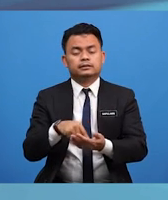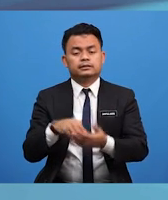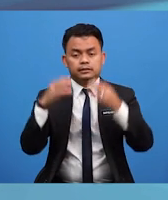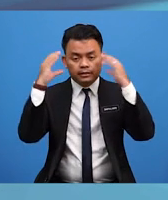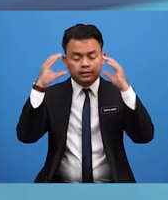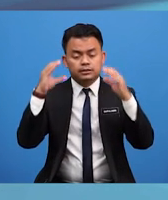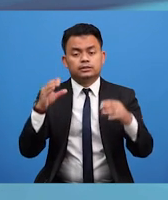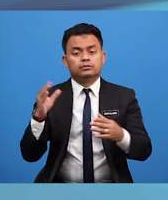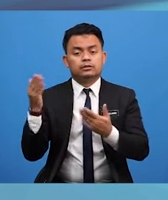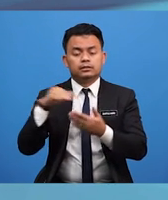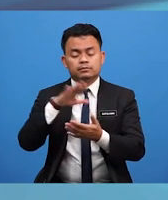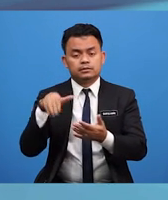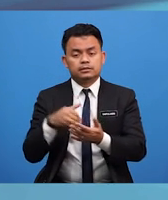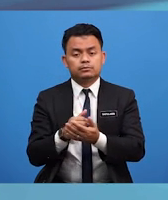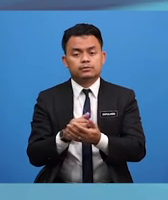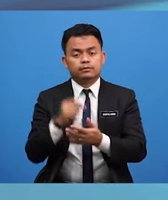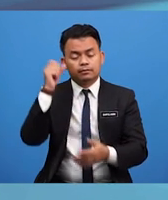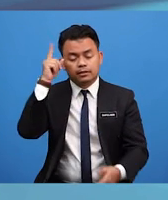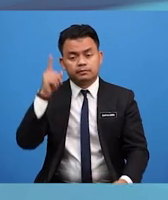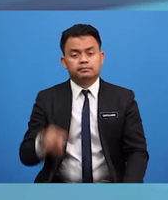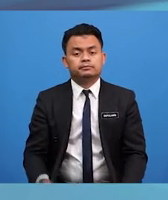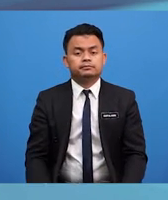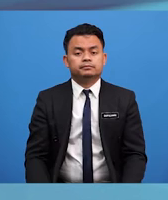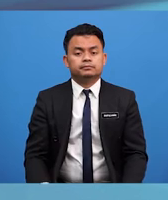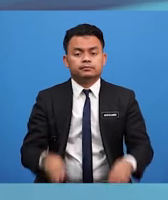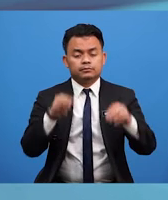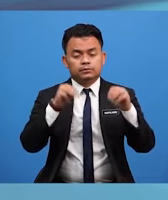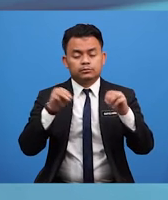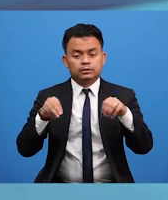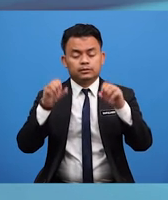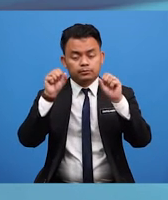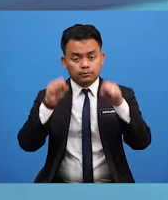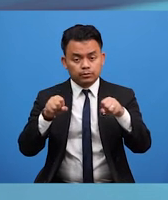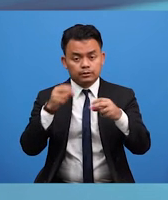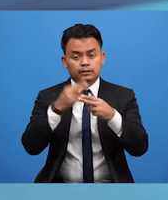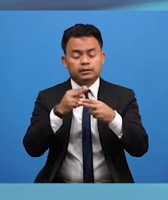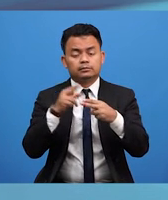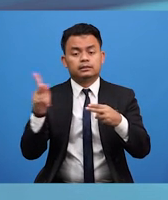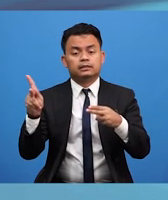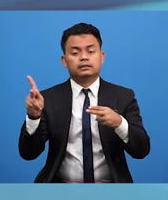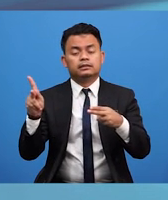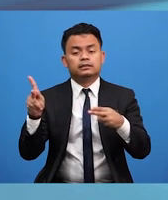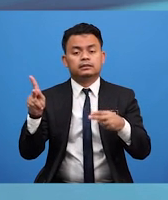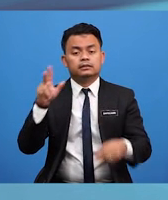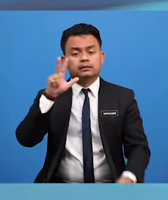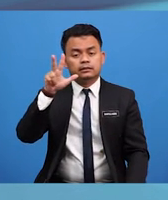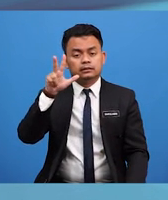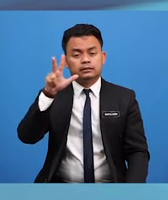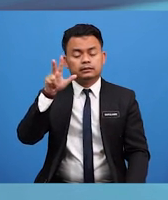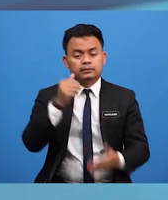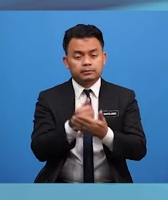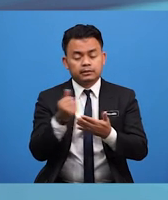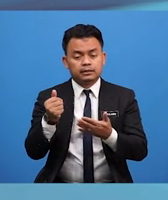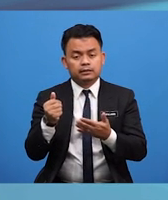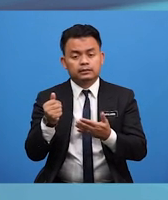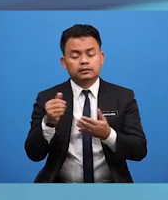pada hari ini. Murid-murid boleh menamakan tiga peralatan utama yang